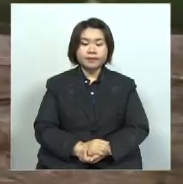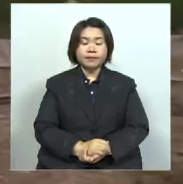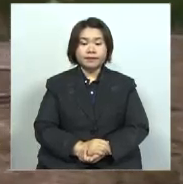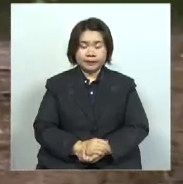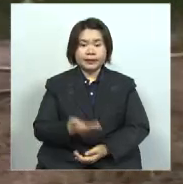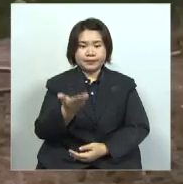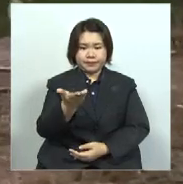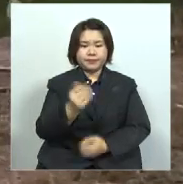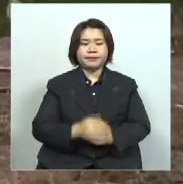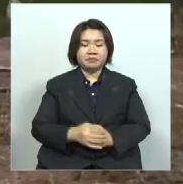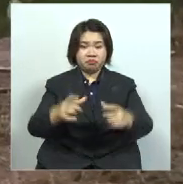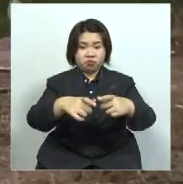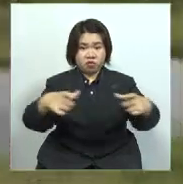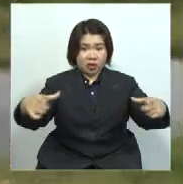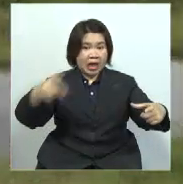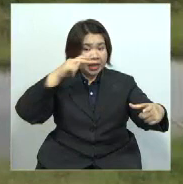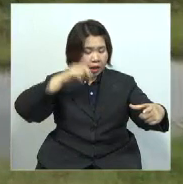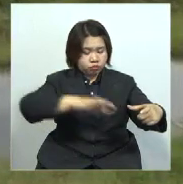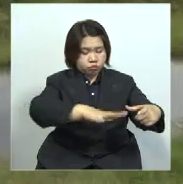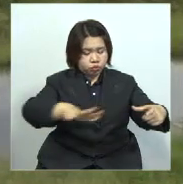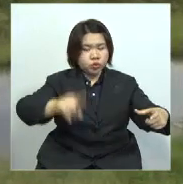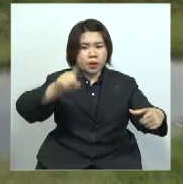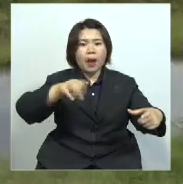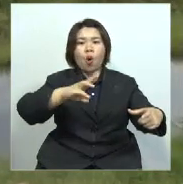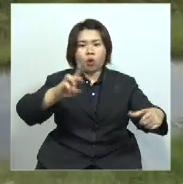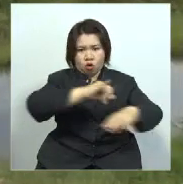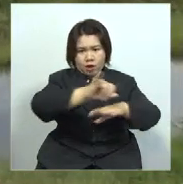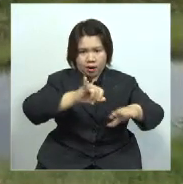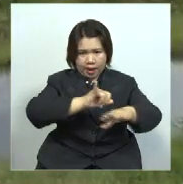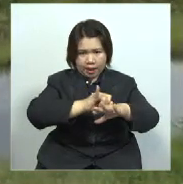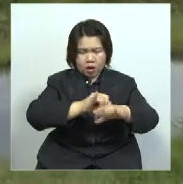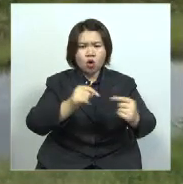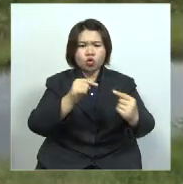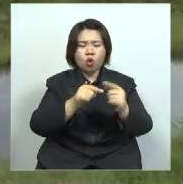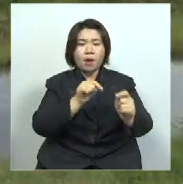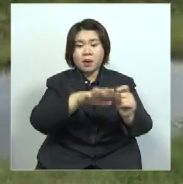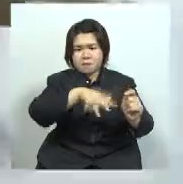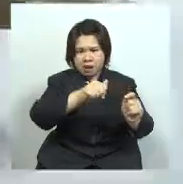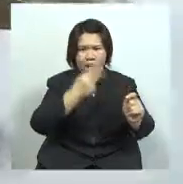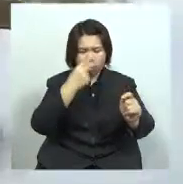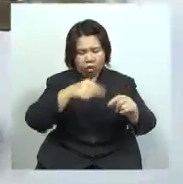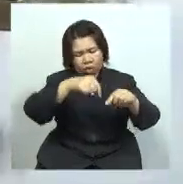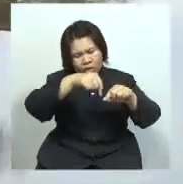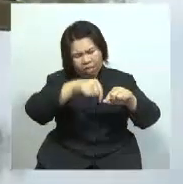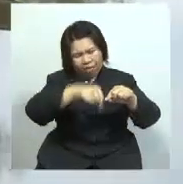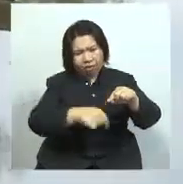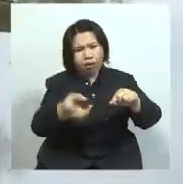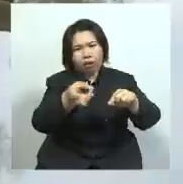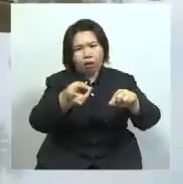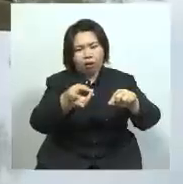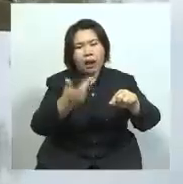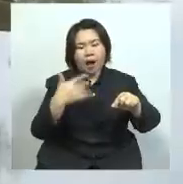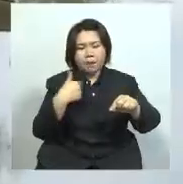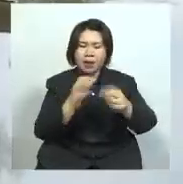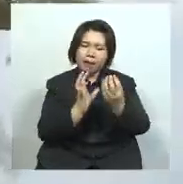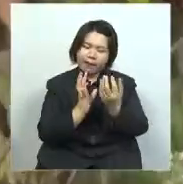น้องเบนแหล่งน้ำขนาดใหญ่พื้นที่กว่า 1,600 ไร่ที่มีที่ตั้งอยู่ในเขตเมืองขณะนี้พบว่าตื้นเขินมีวัชพืชขึ้นปกคลุ